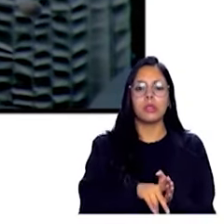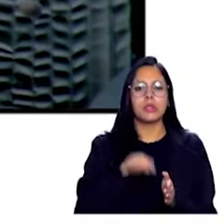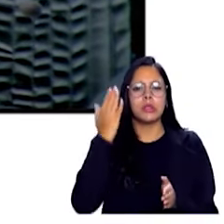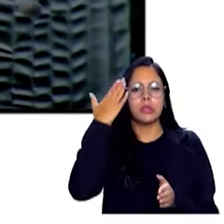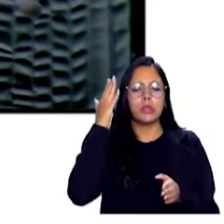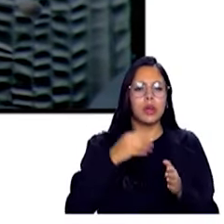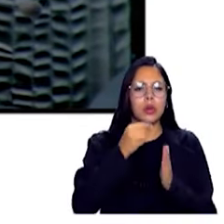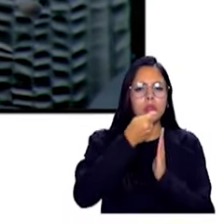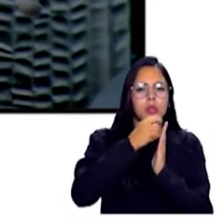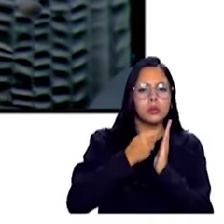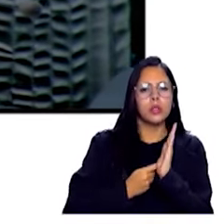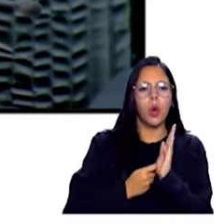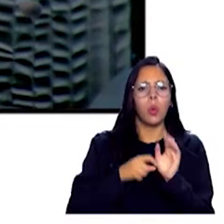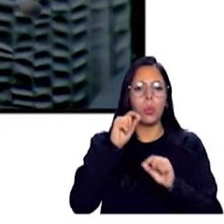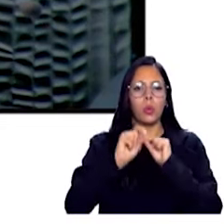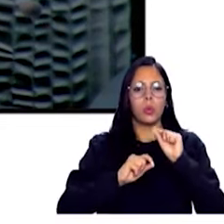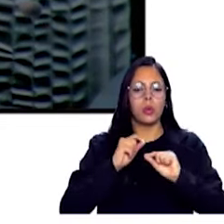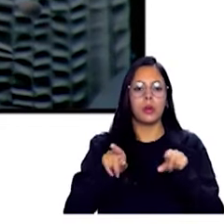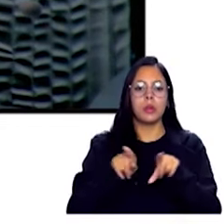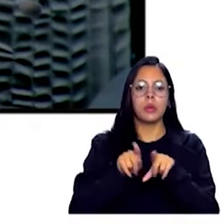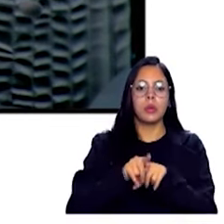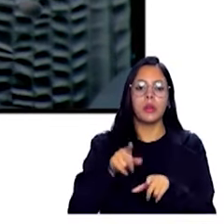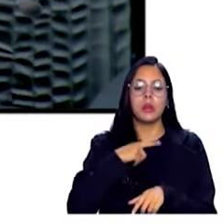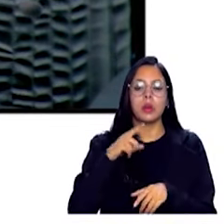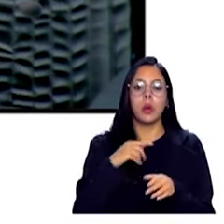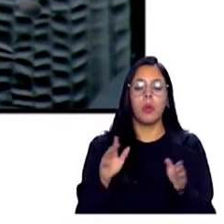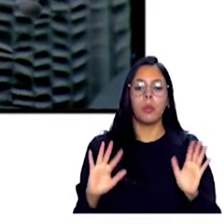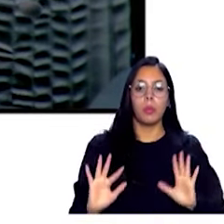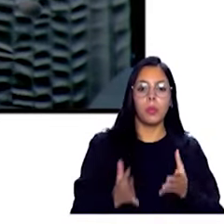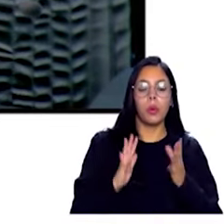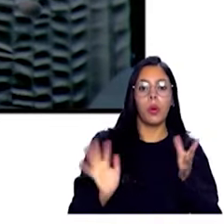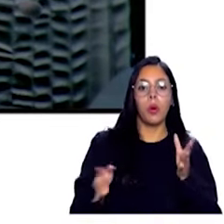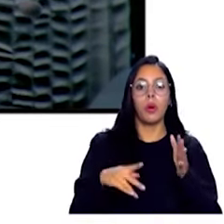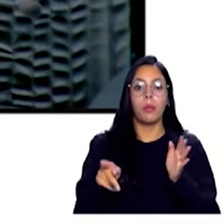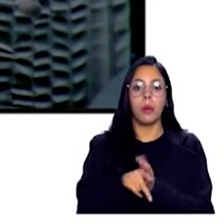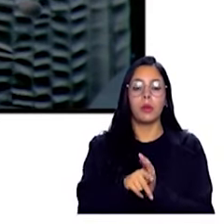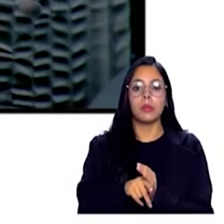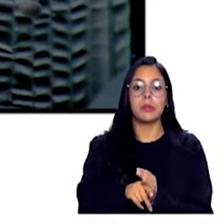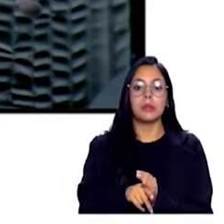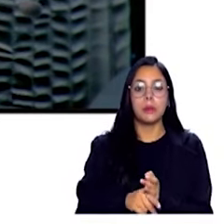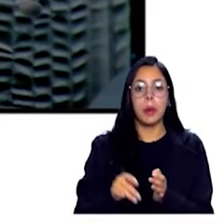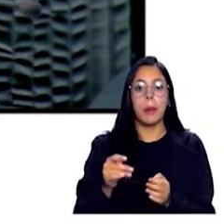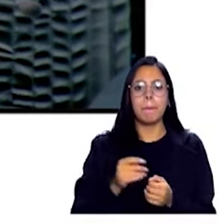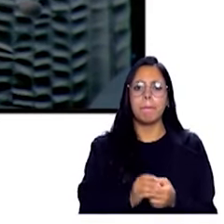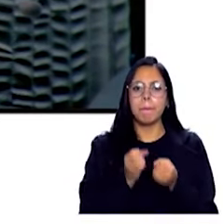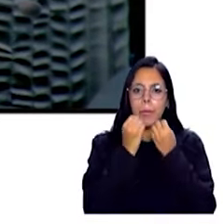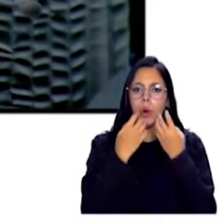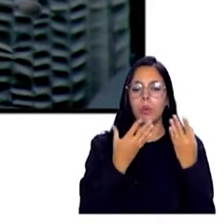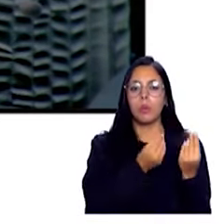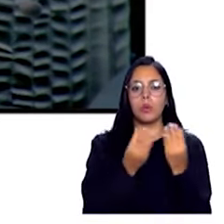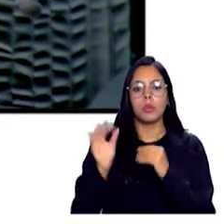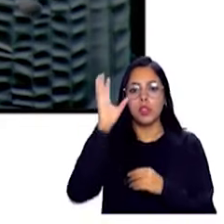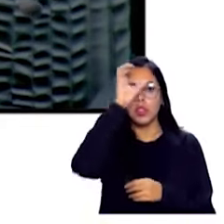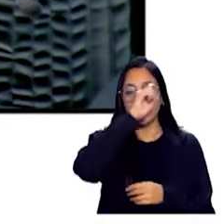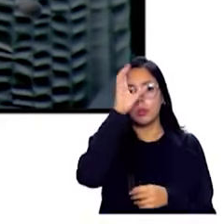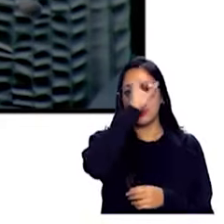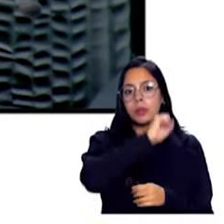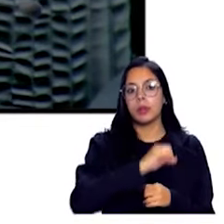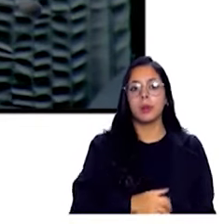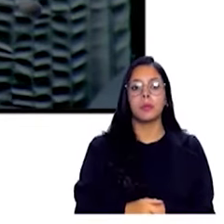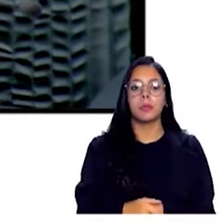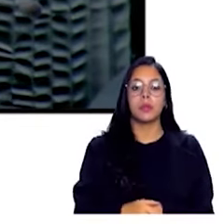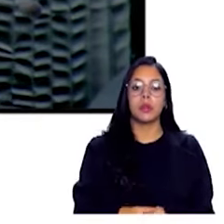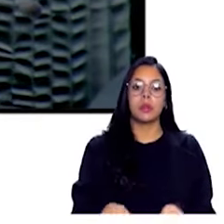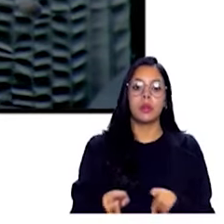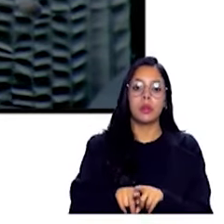de Motivation DIT enrichi dans lequel dans certaines affaires la cour de cassation va amplifier